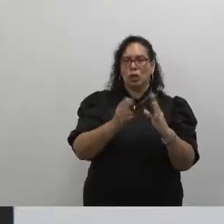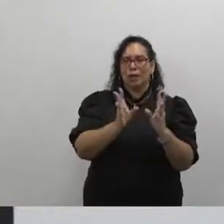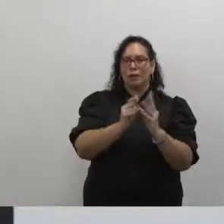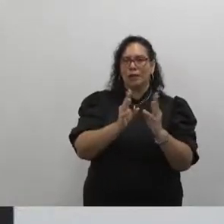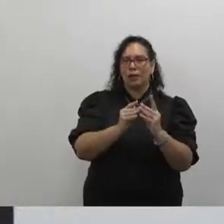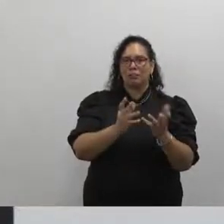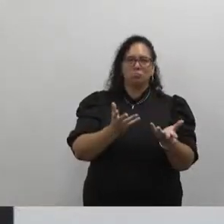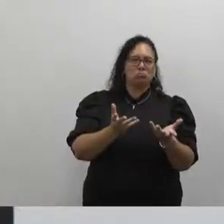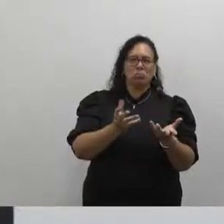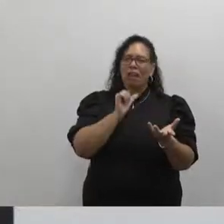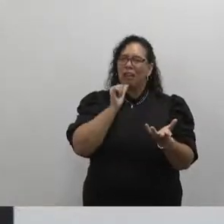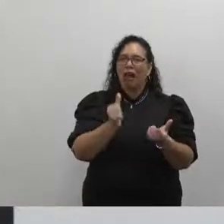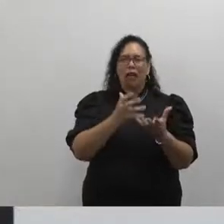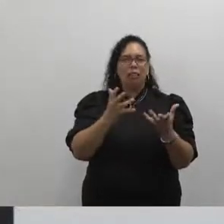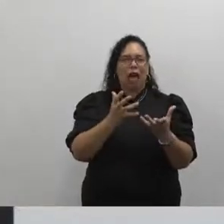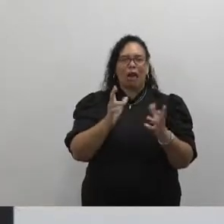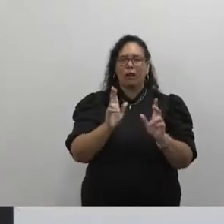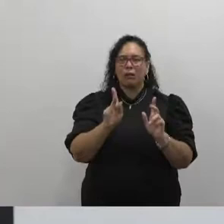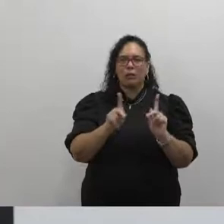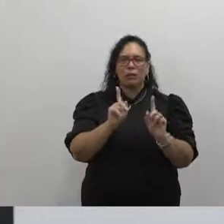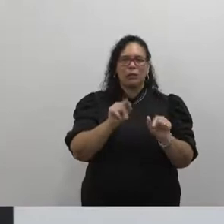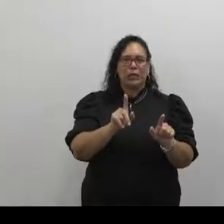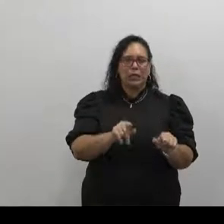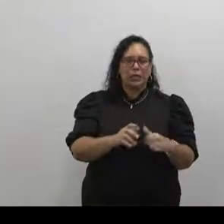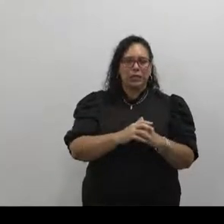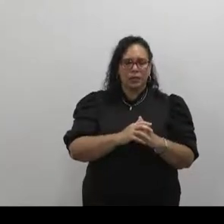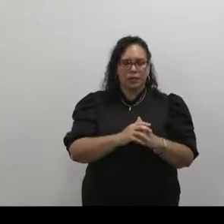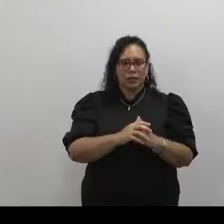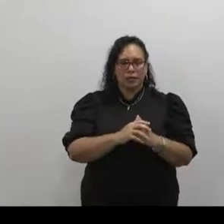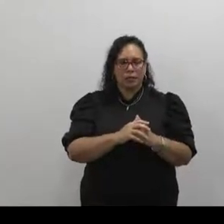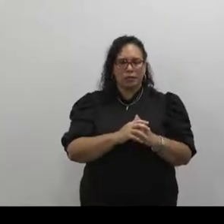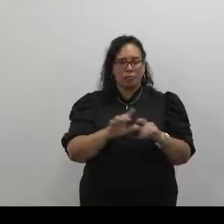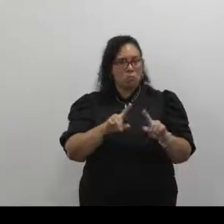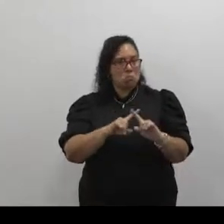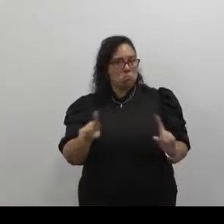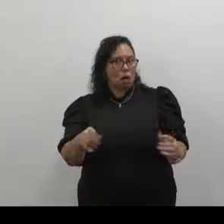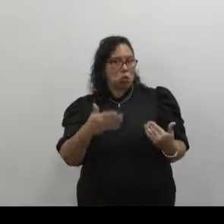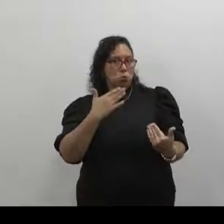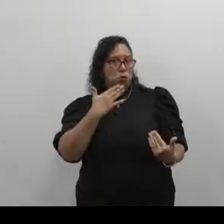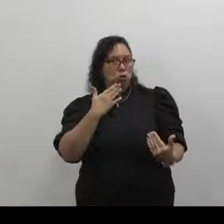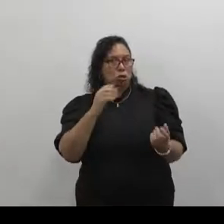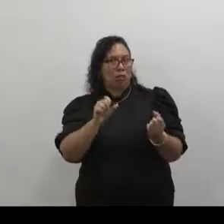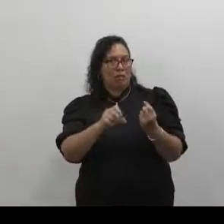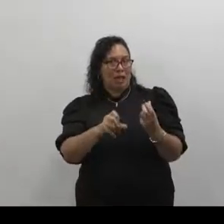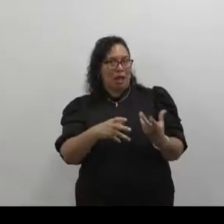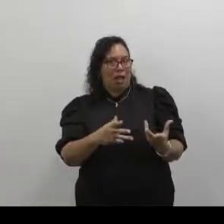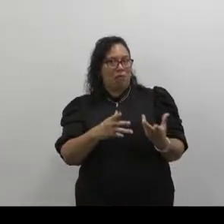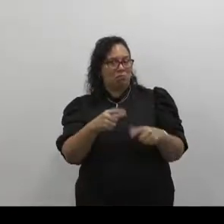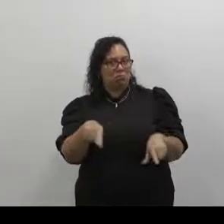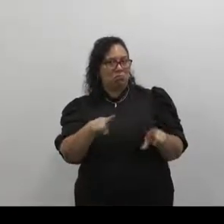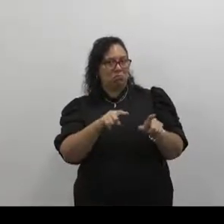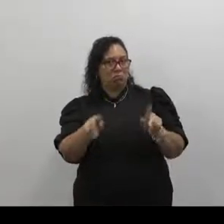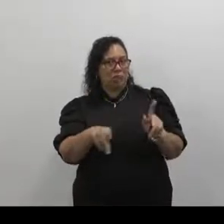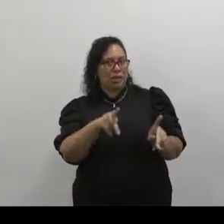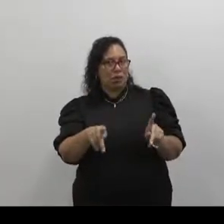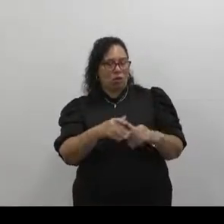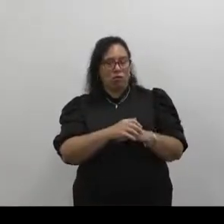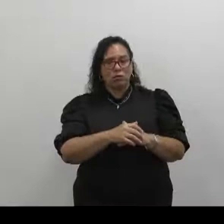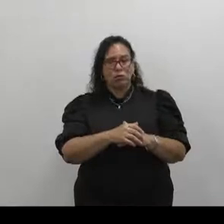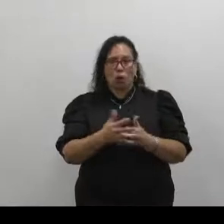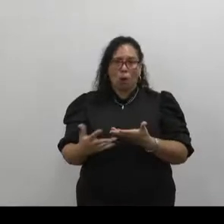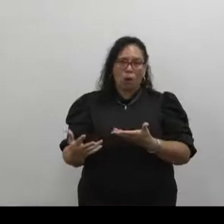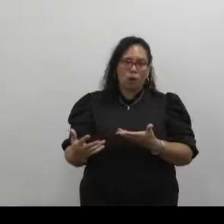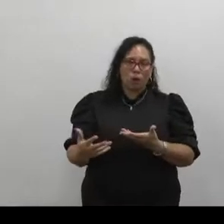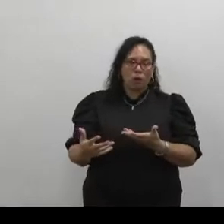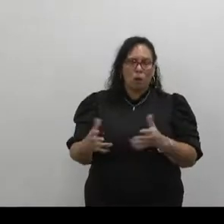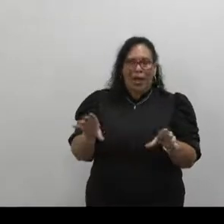tam sala riêng Browning High School miền đại châu rum tích túi có phần tái đại châu rum đại ban đòi chỉ mặt tệ